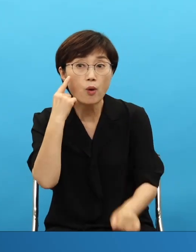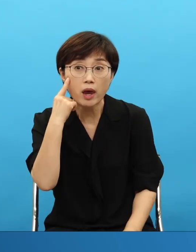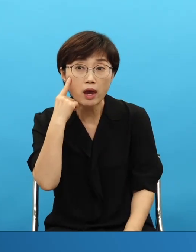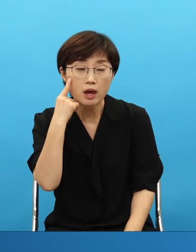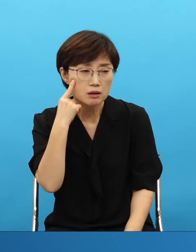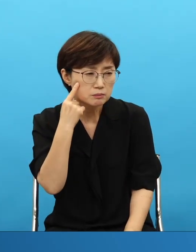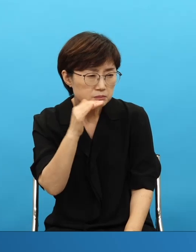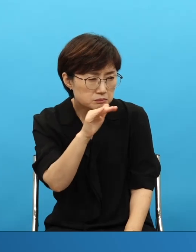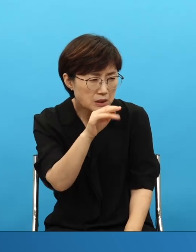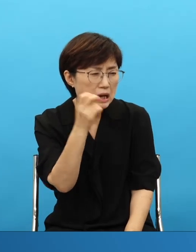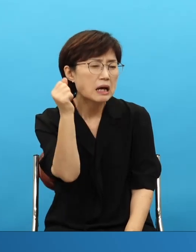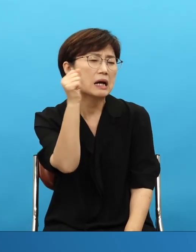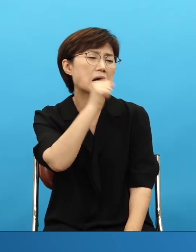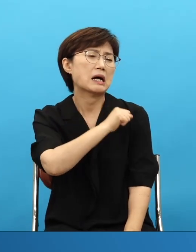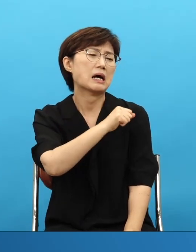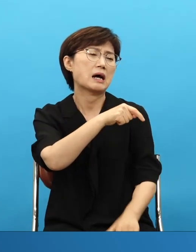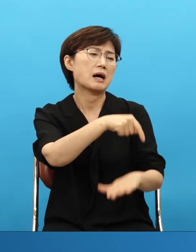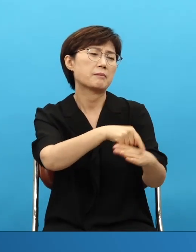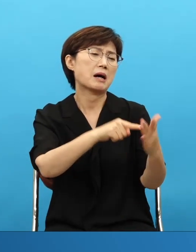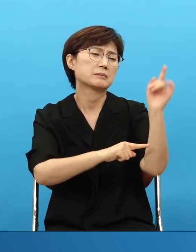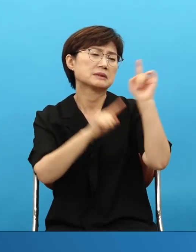사람이에요.